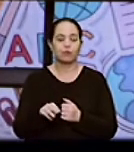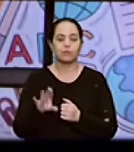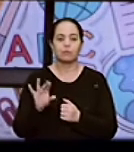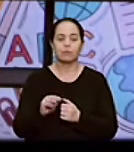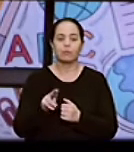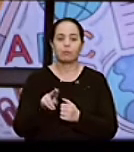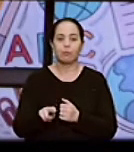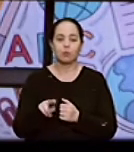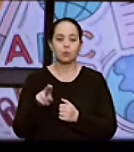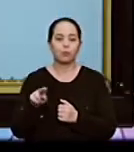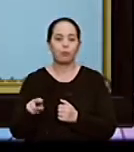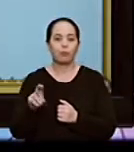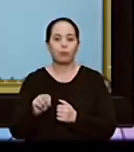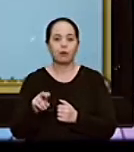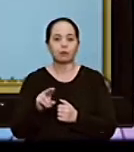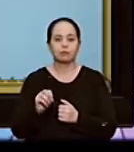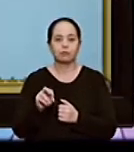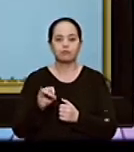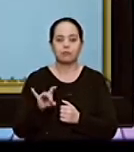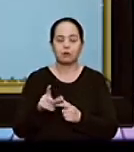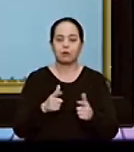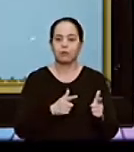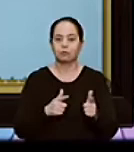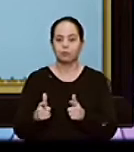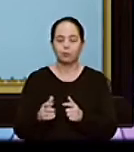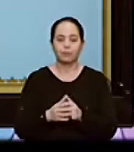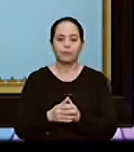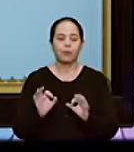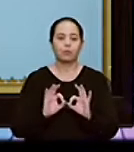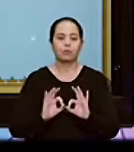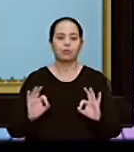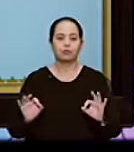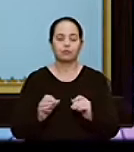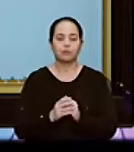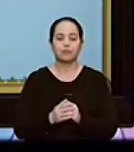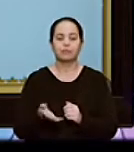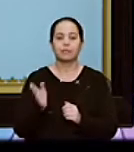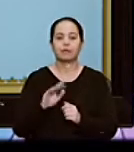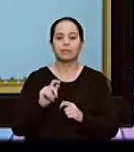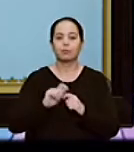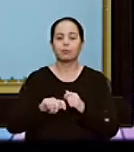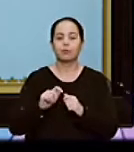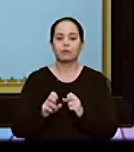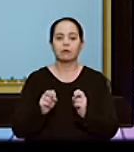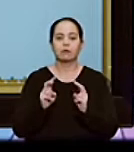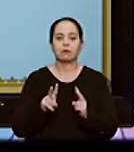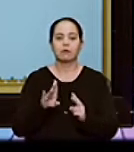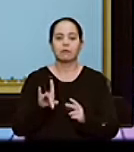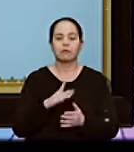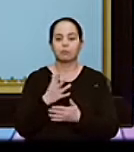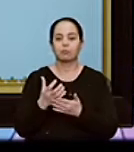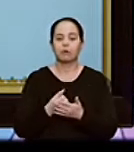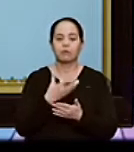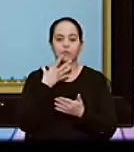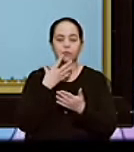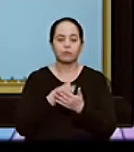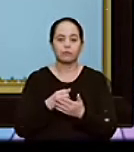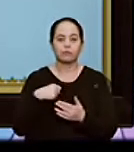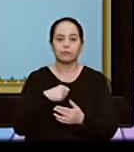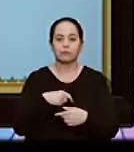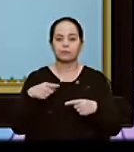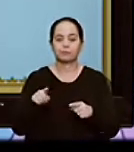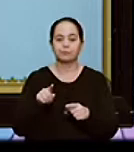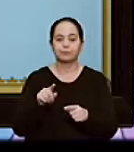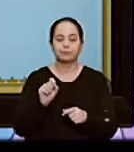творительном и предложных падежах. Готовы? Отлично! Давайте проверим, как вы справились со своим домашним